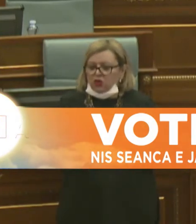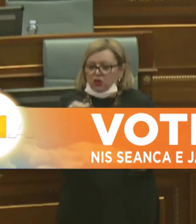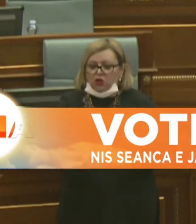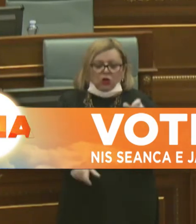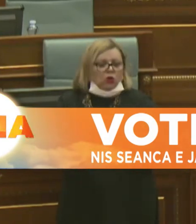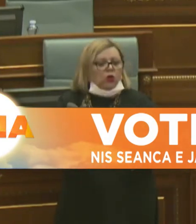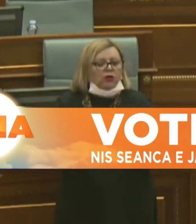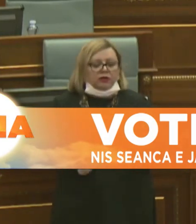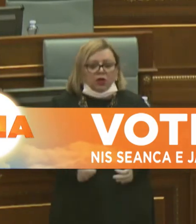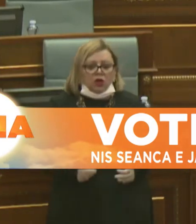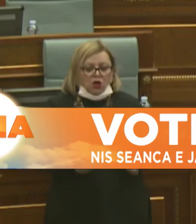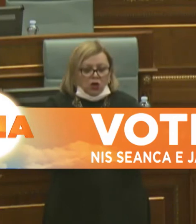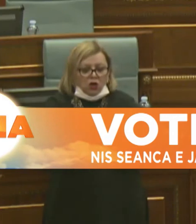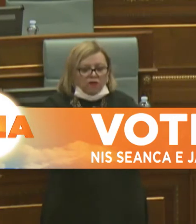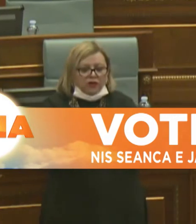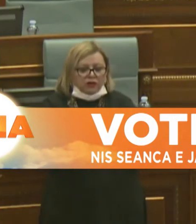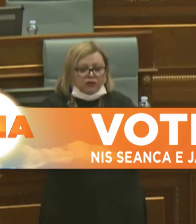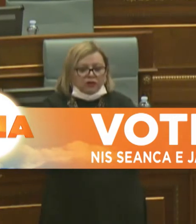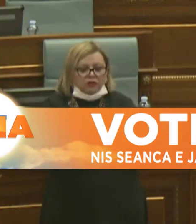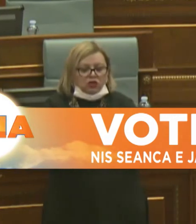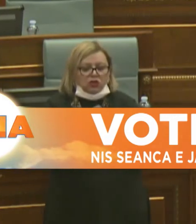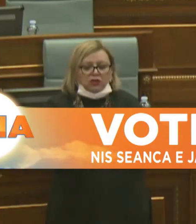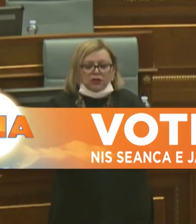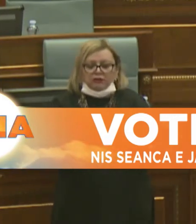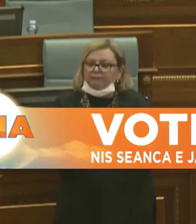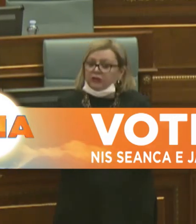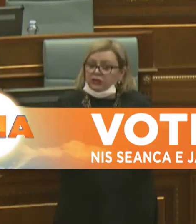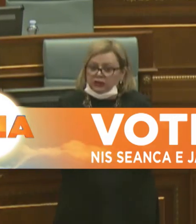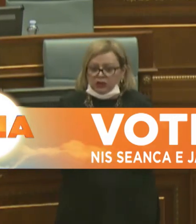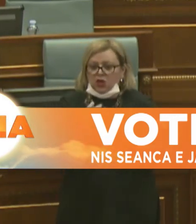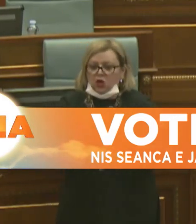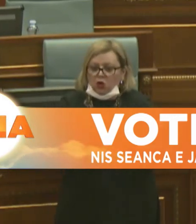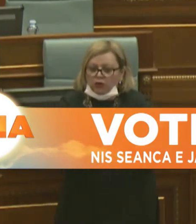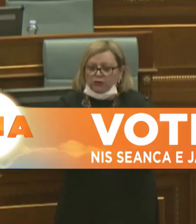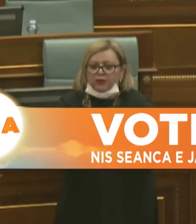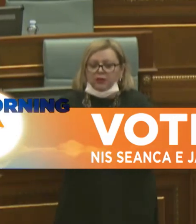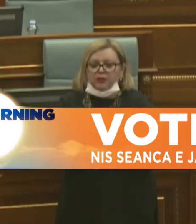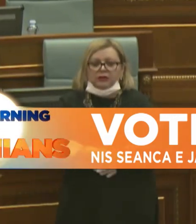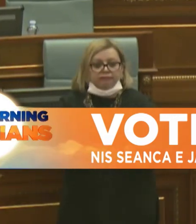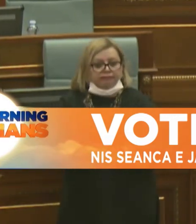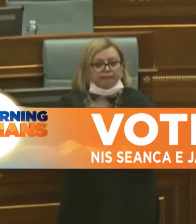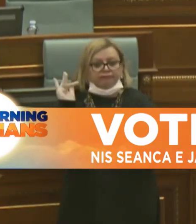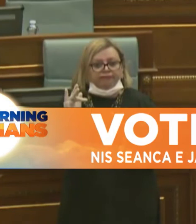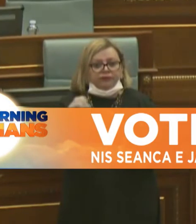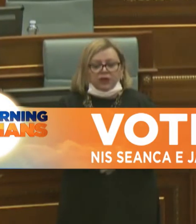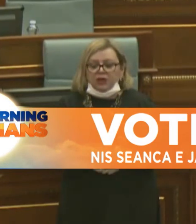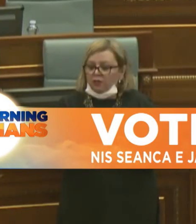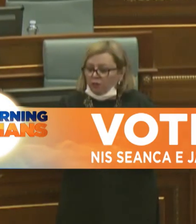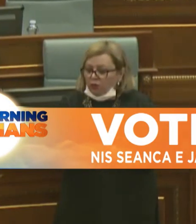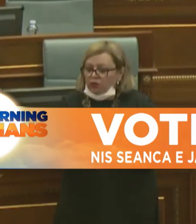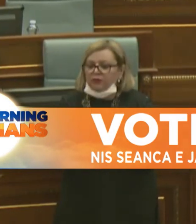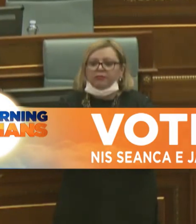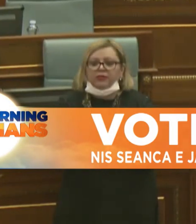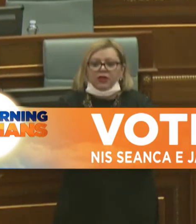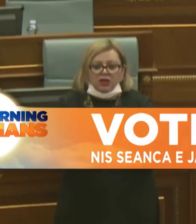qytetarëve, COVID-19 do të shkaktojë një shok ekonomik, duke ndikuar negativisht në prodhim, në punësim, në